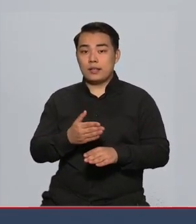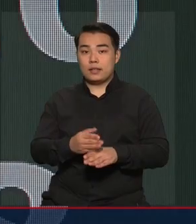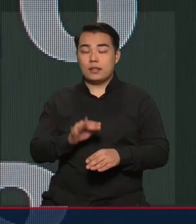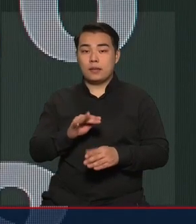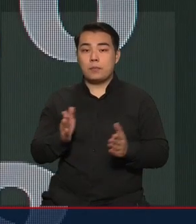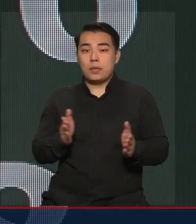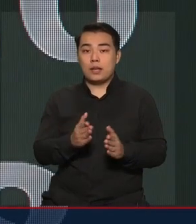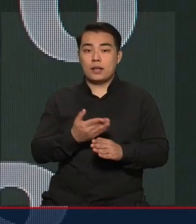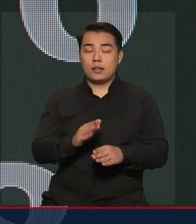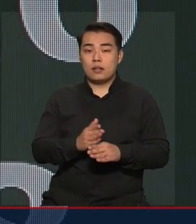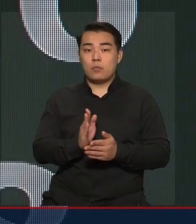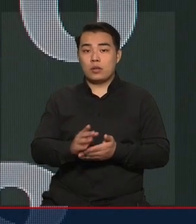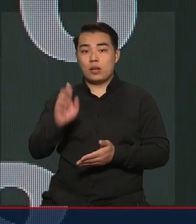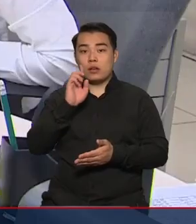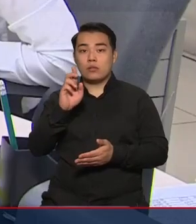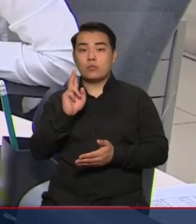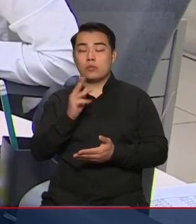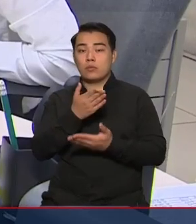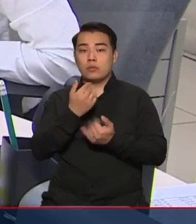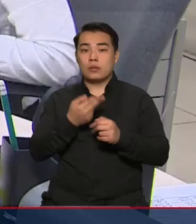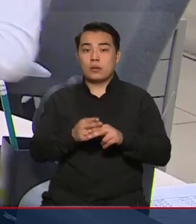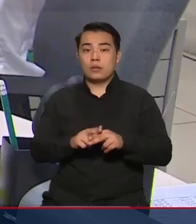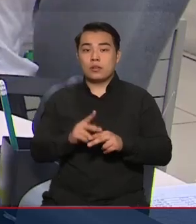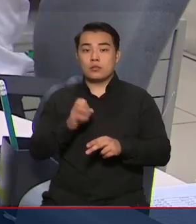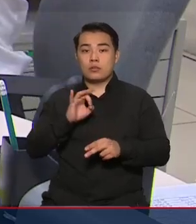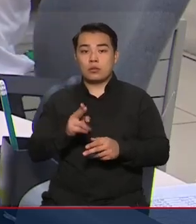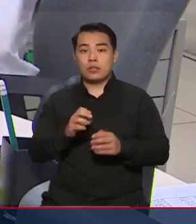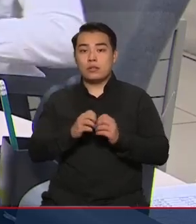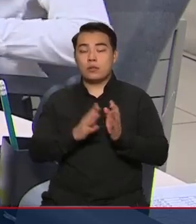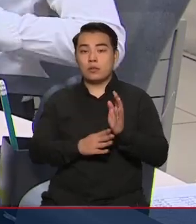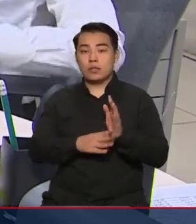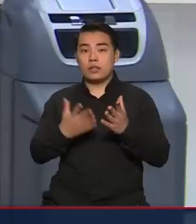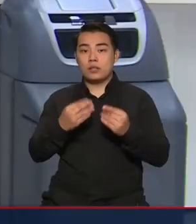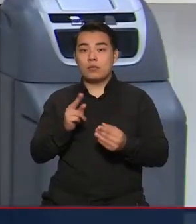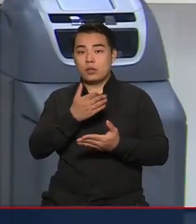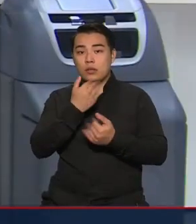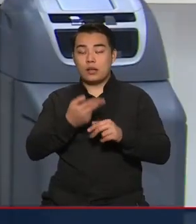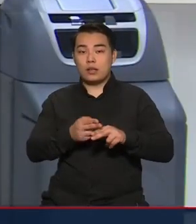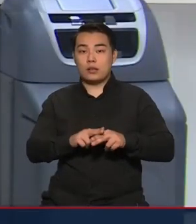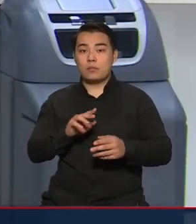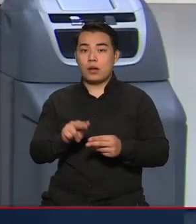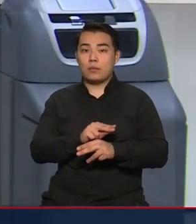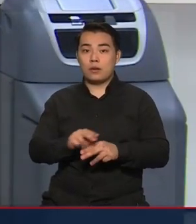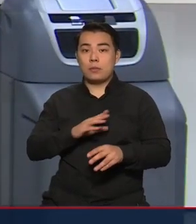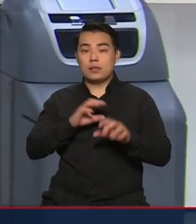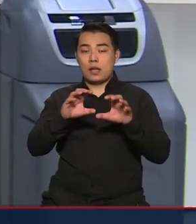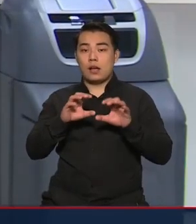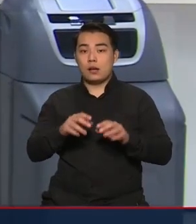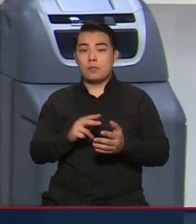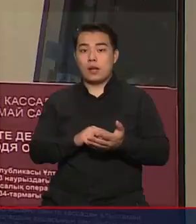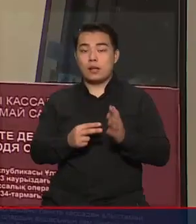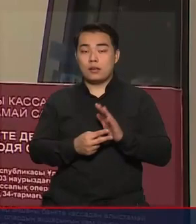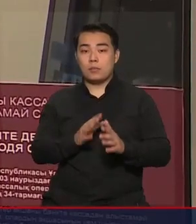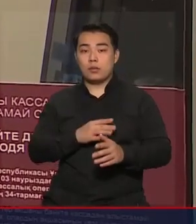и микрокредитов в стране для тех, у кого имеется просрочка свыше 90 дней. Поправка легла в соответствующий законопроект.